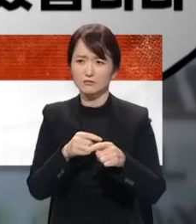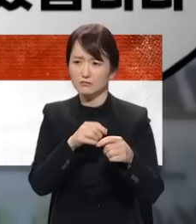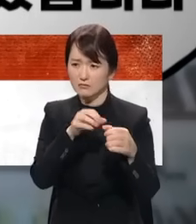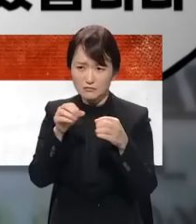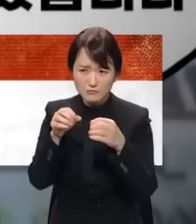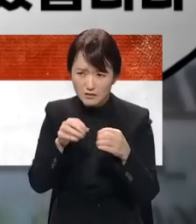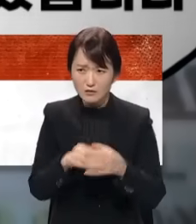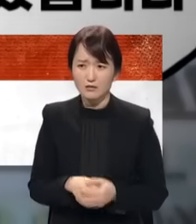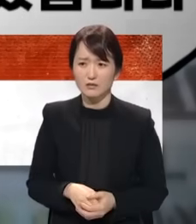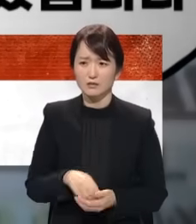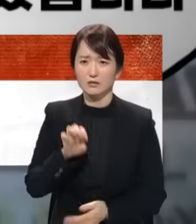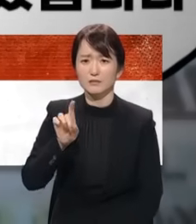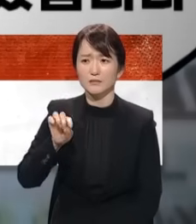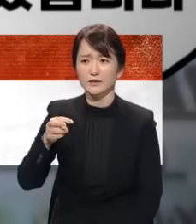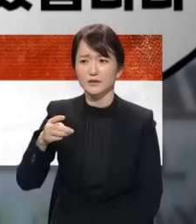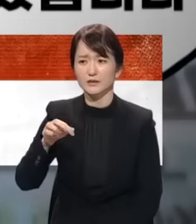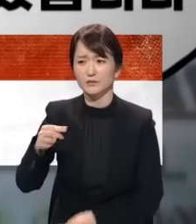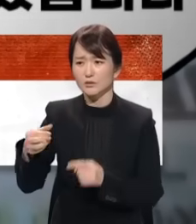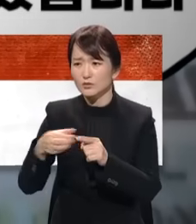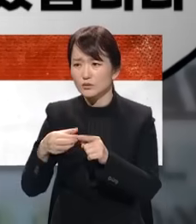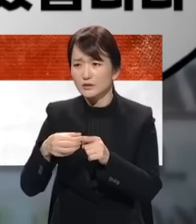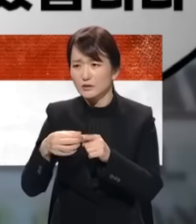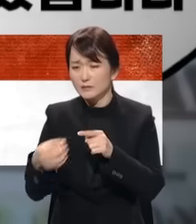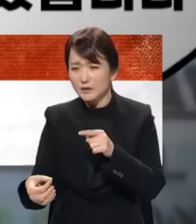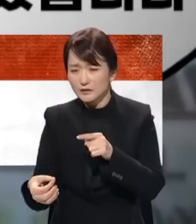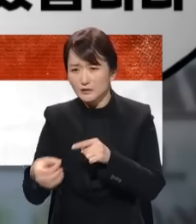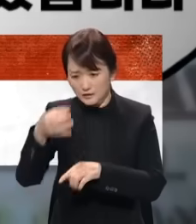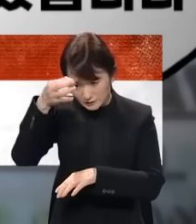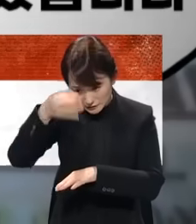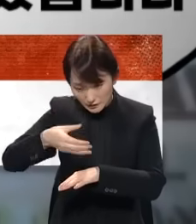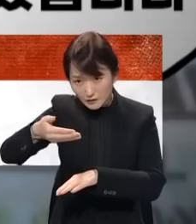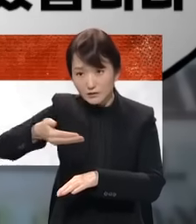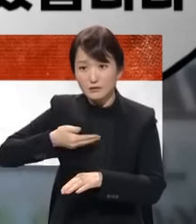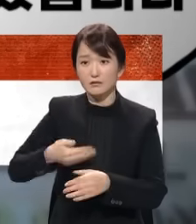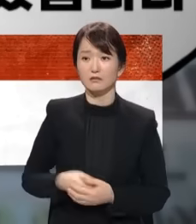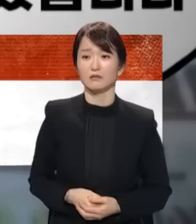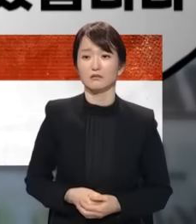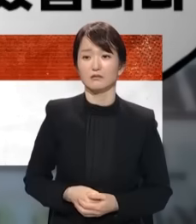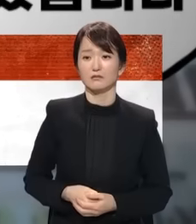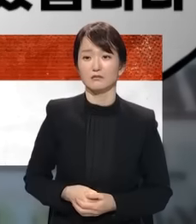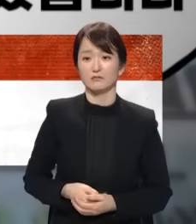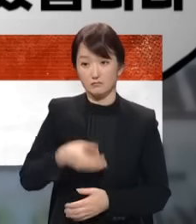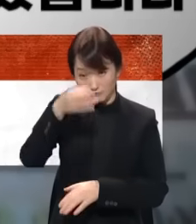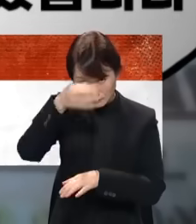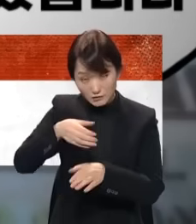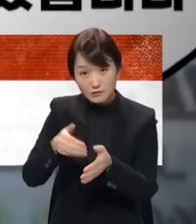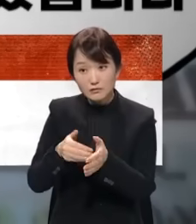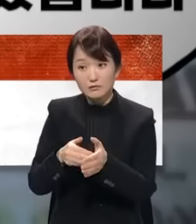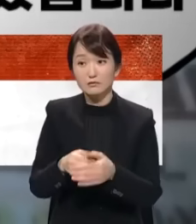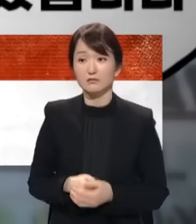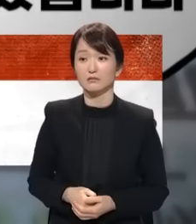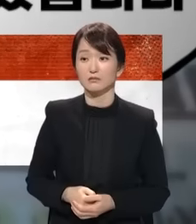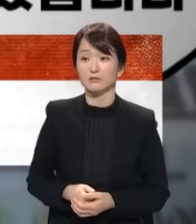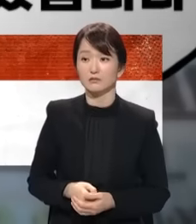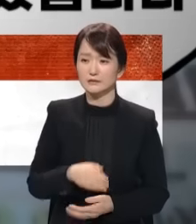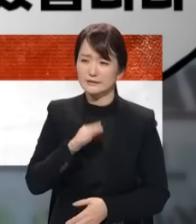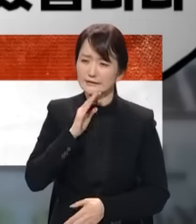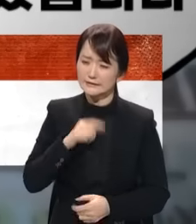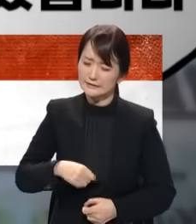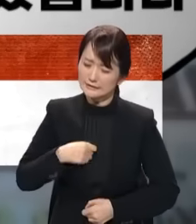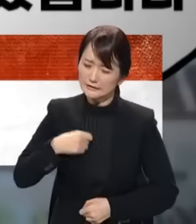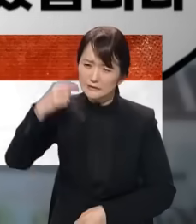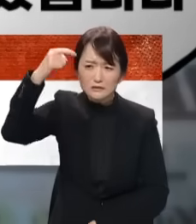파인애플 뭐 꼬집 빠진 거 사과해라 하면서 그래서 뭐 사과를 했어요 오빠가 그래도 사과를 하면 진정성이 안